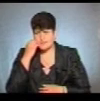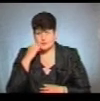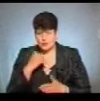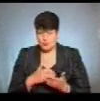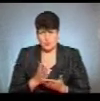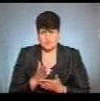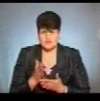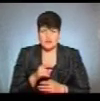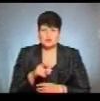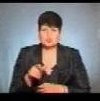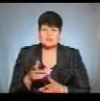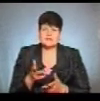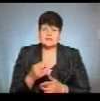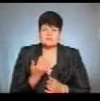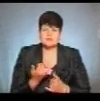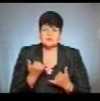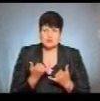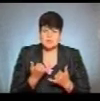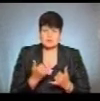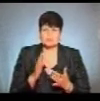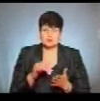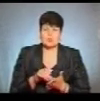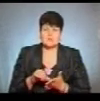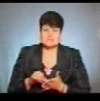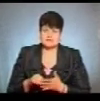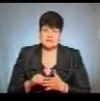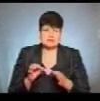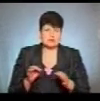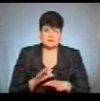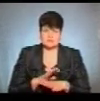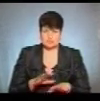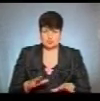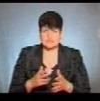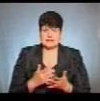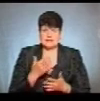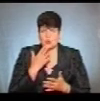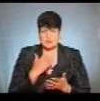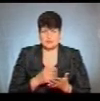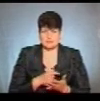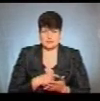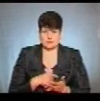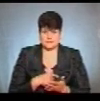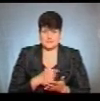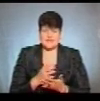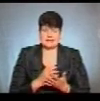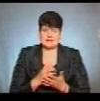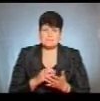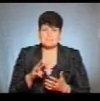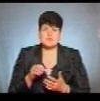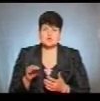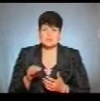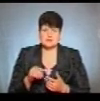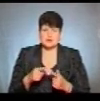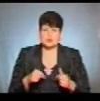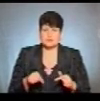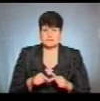політика. Люди, яких ми сьогодні будемо вам представляти, ніколи не були народними депутатами. Кандидати по мажоритарних округах